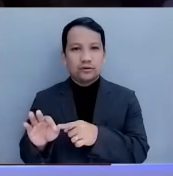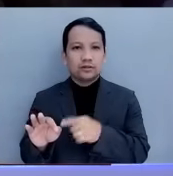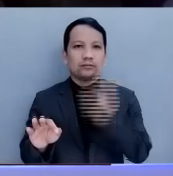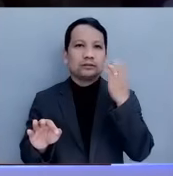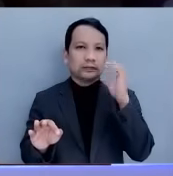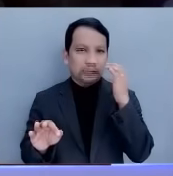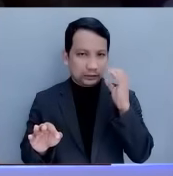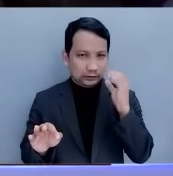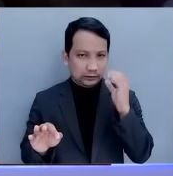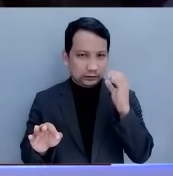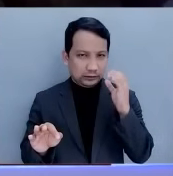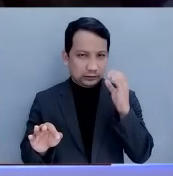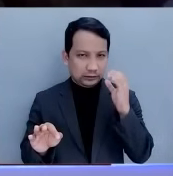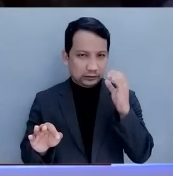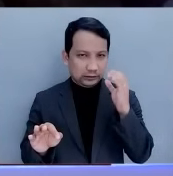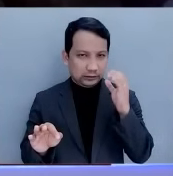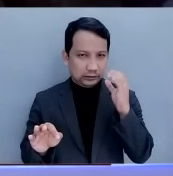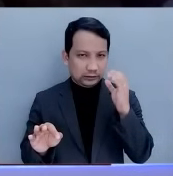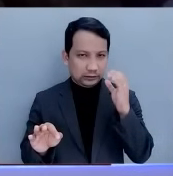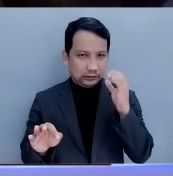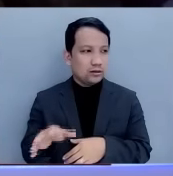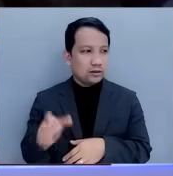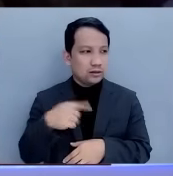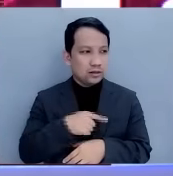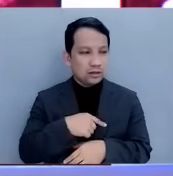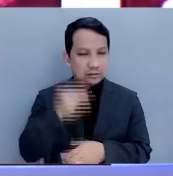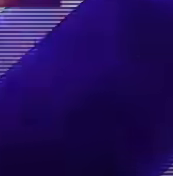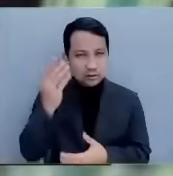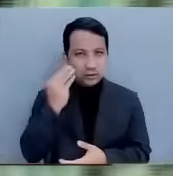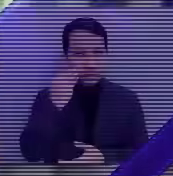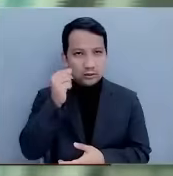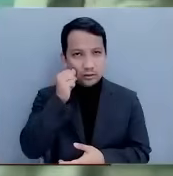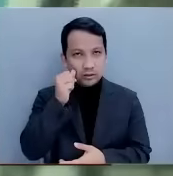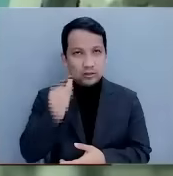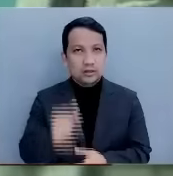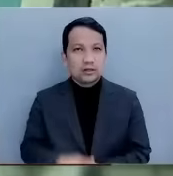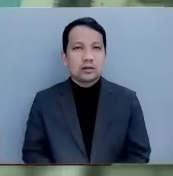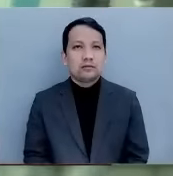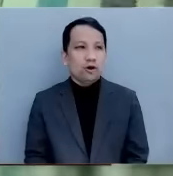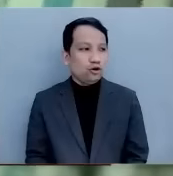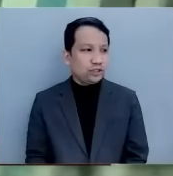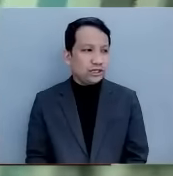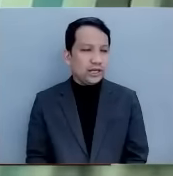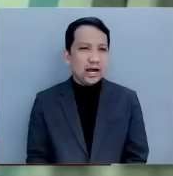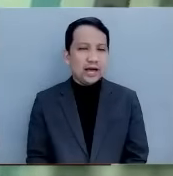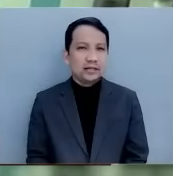ng biktima. Nasa frontline ng balita ngayon si Marlene Alcaide, exclusive.